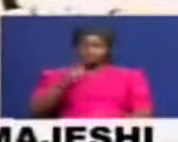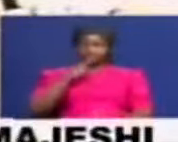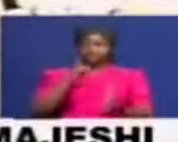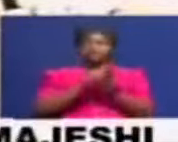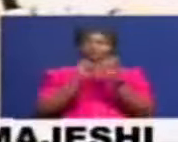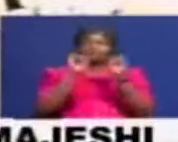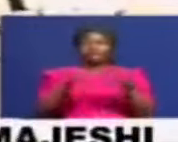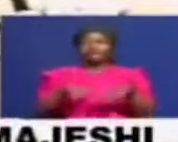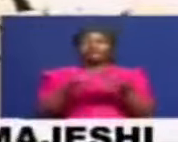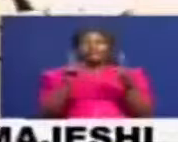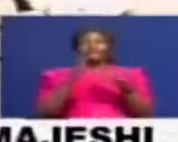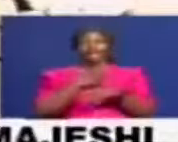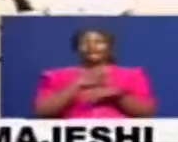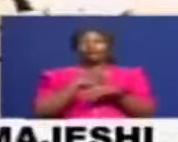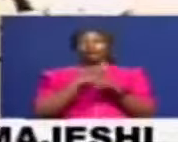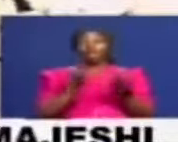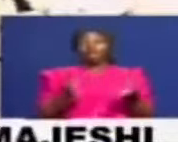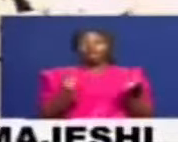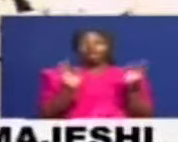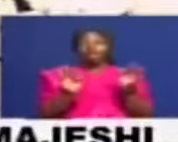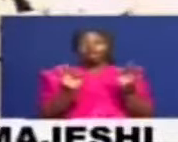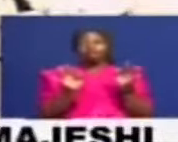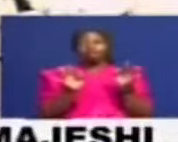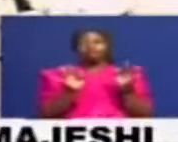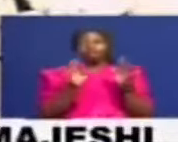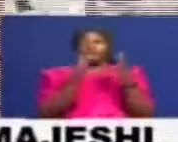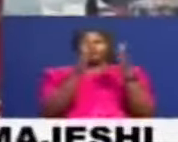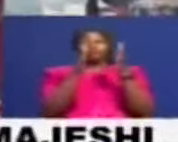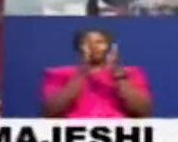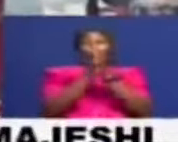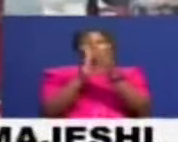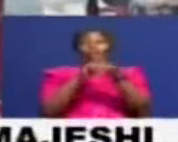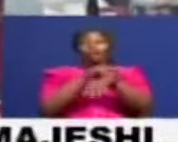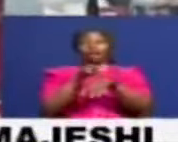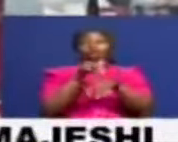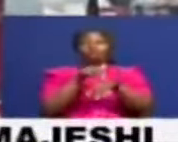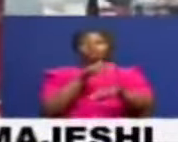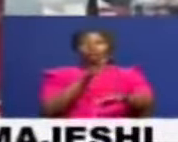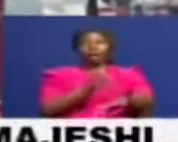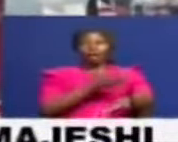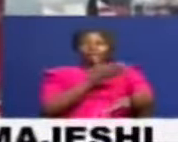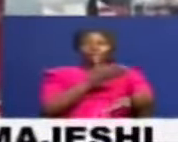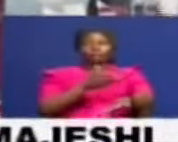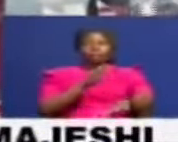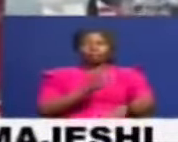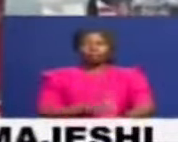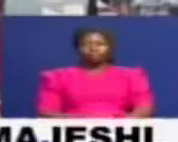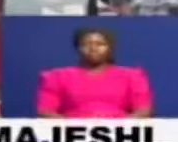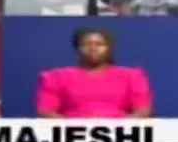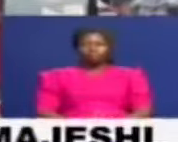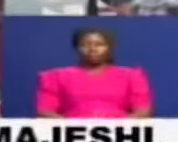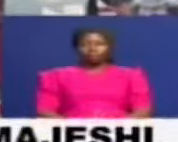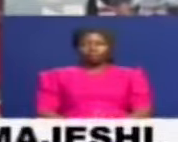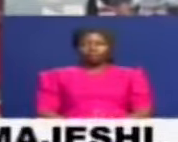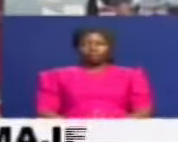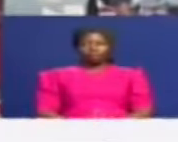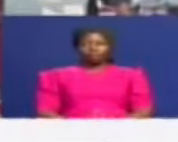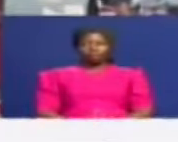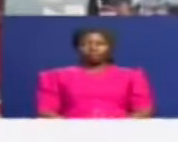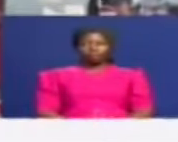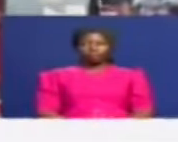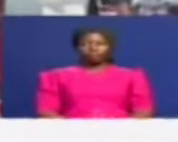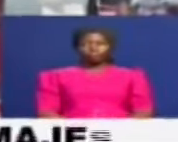1984 tarehe 2 Mei, na baadaye akaweza kuingia kama luteni wa pili tarehe 3 Mei mwaka